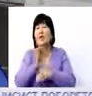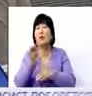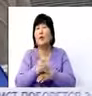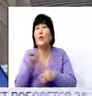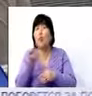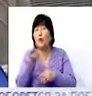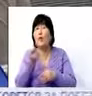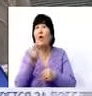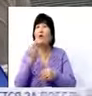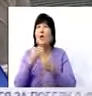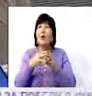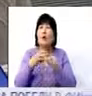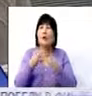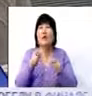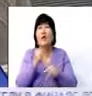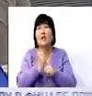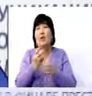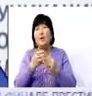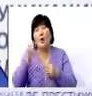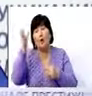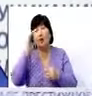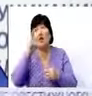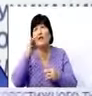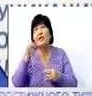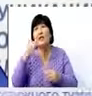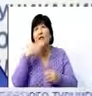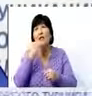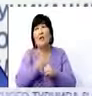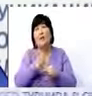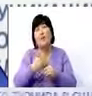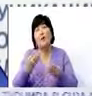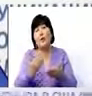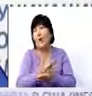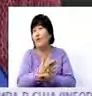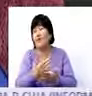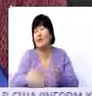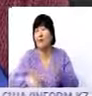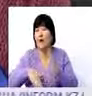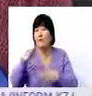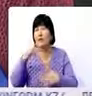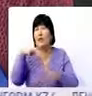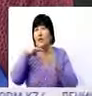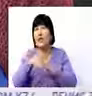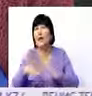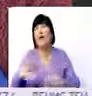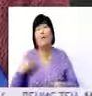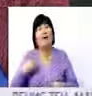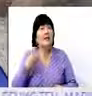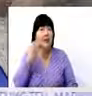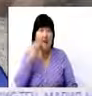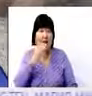хлопья, корма, шелуху. Совместно с учеными Казни и риса разрабатывает новые сорта с высоким содержанием полезных